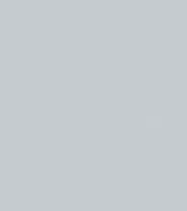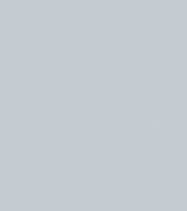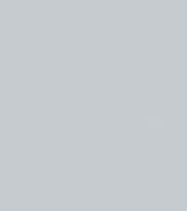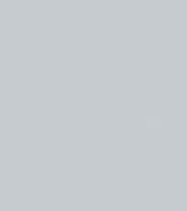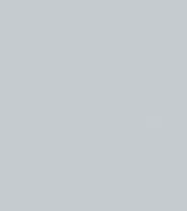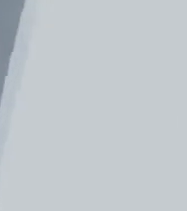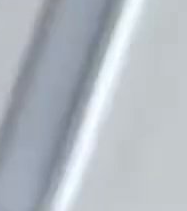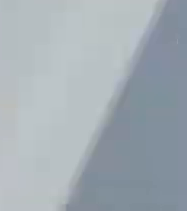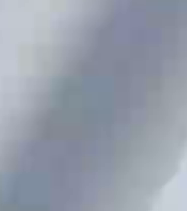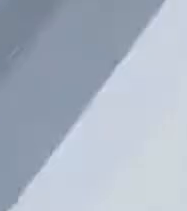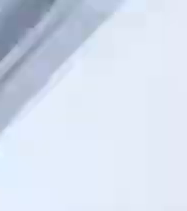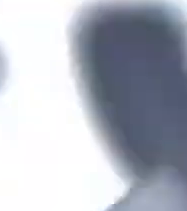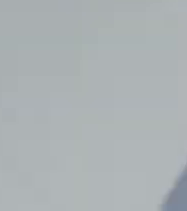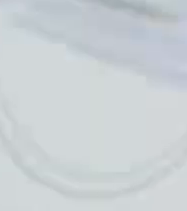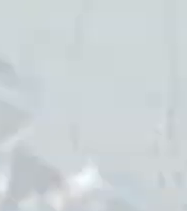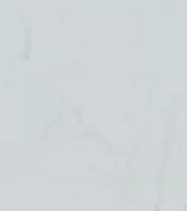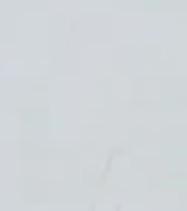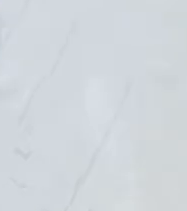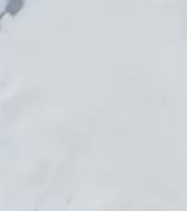으